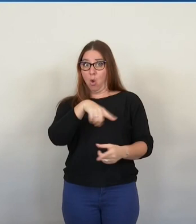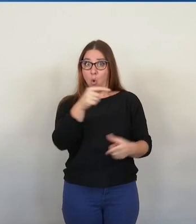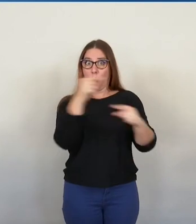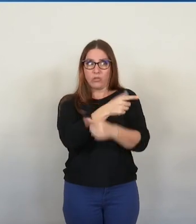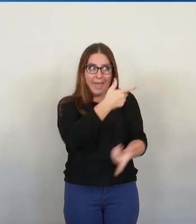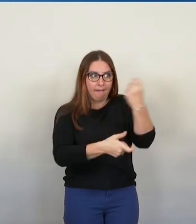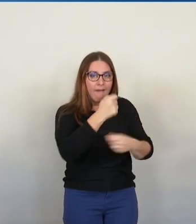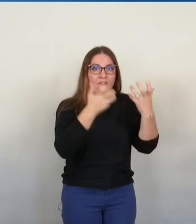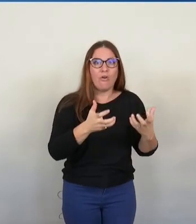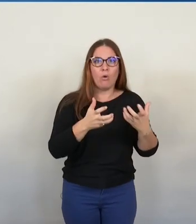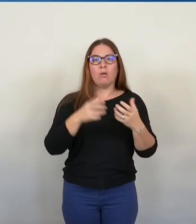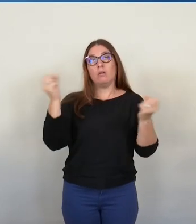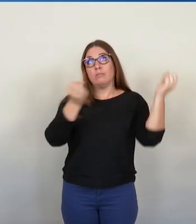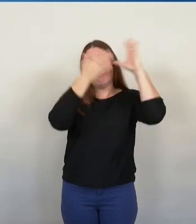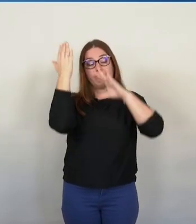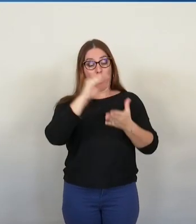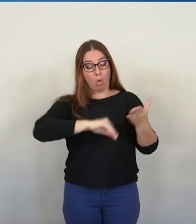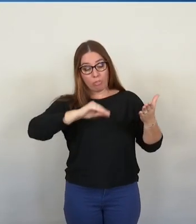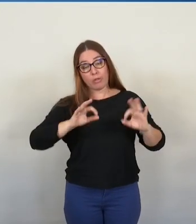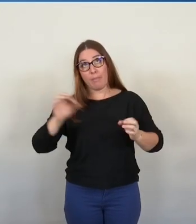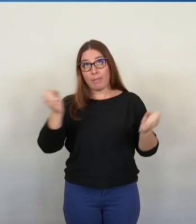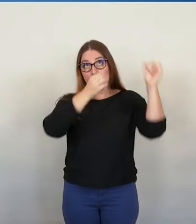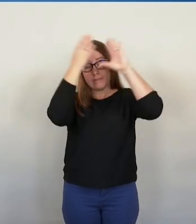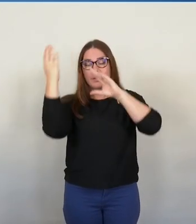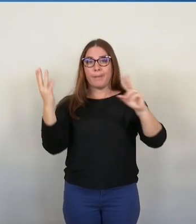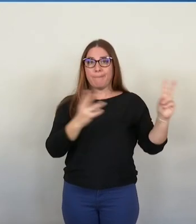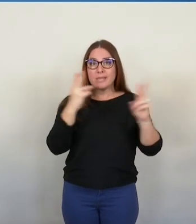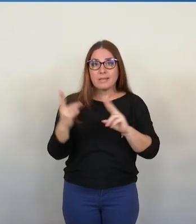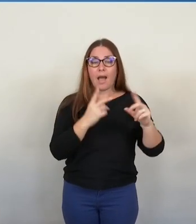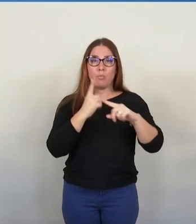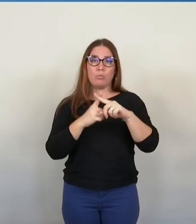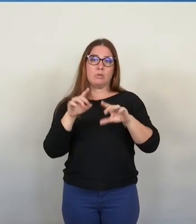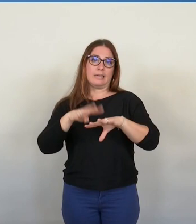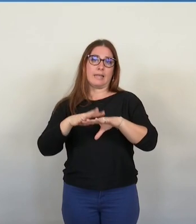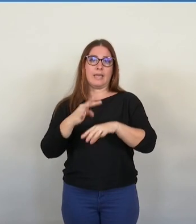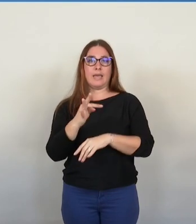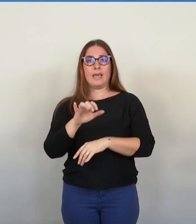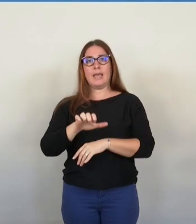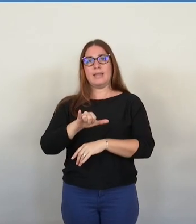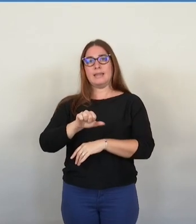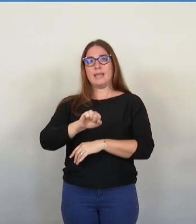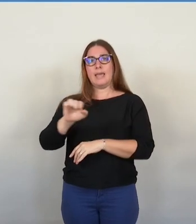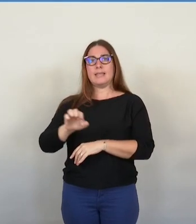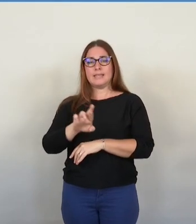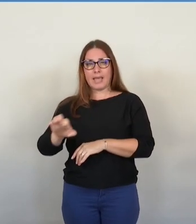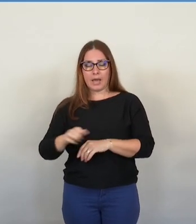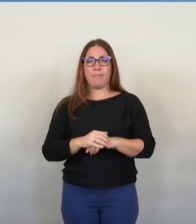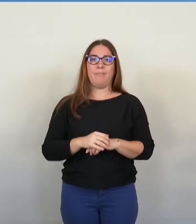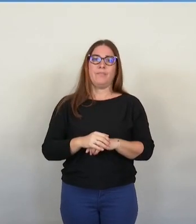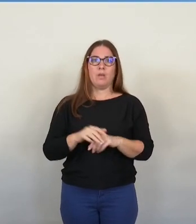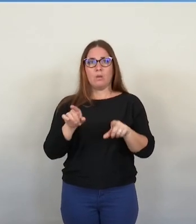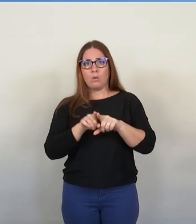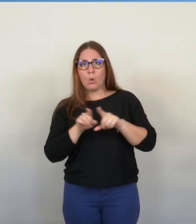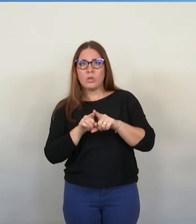plus on pense sans doute c'est pas indiqué je pense sans doute à Mistral et à TCER incertitude sur l'obtention des financements pour des